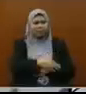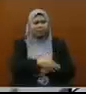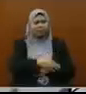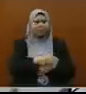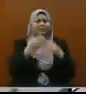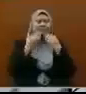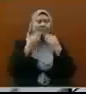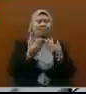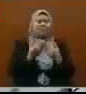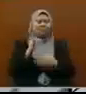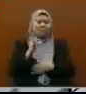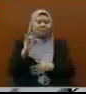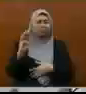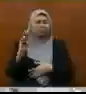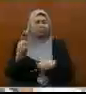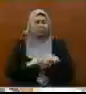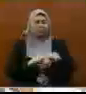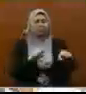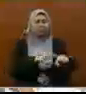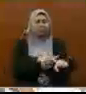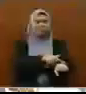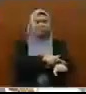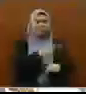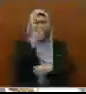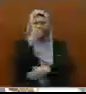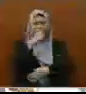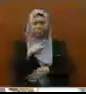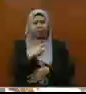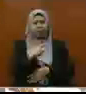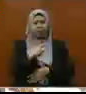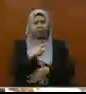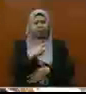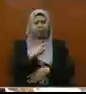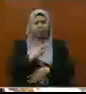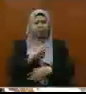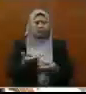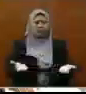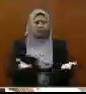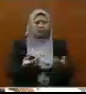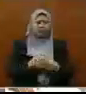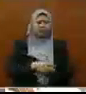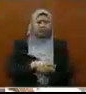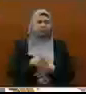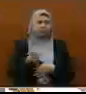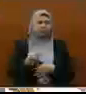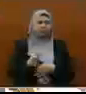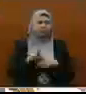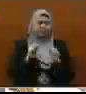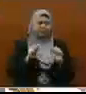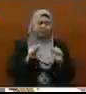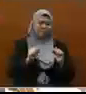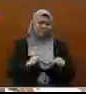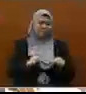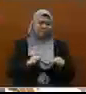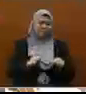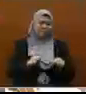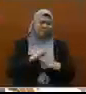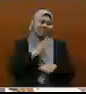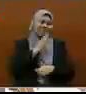kasih Yang Berhormat Sungai Panjang atas keberanian, paling tidak dia lebih panjang akalnya daripada Sungai Burung